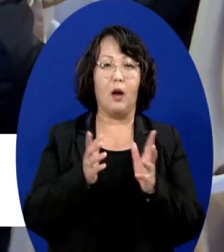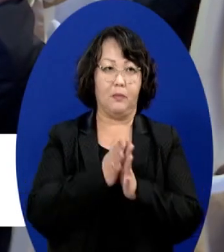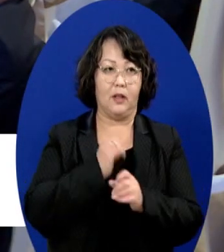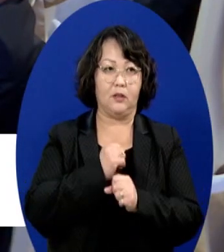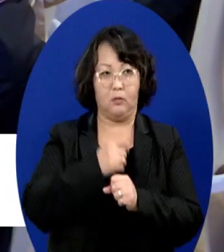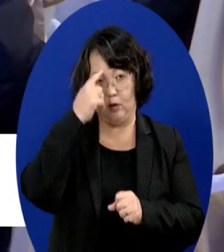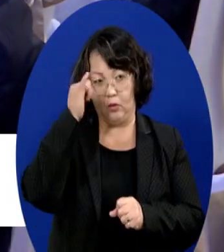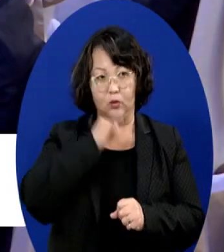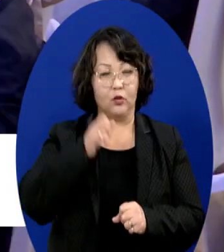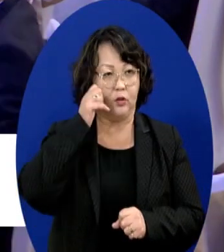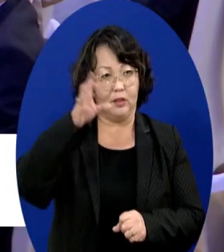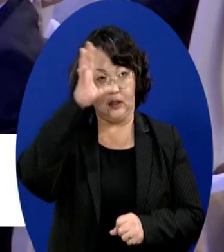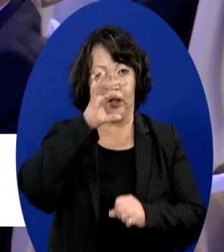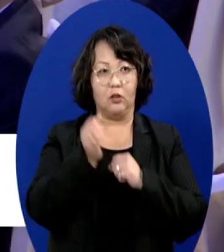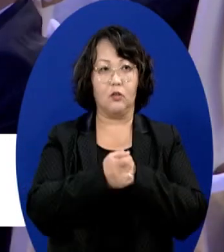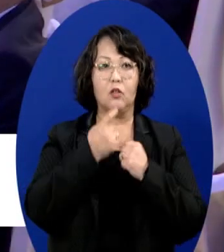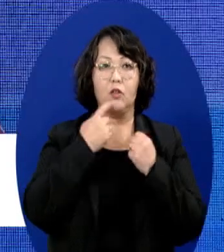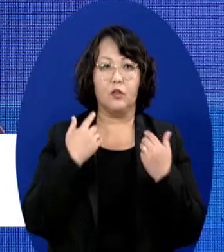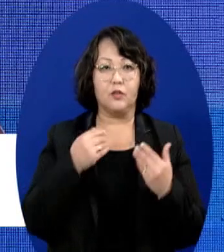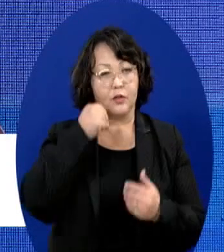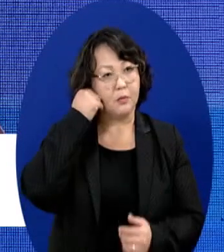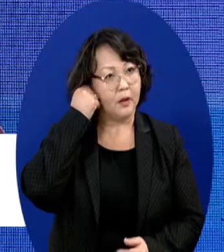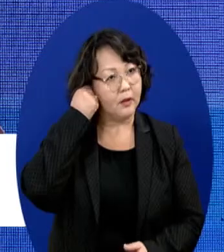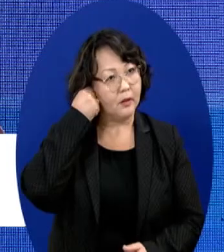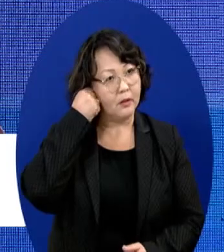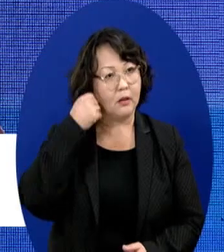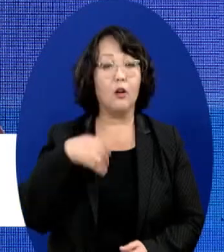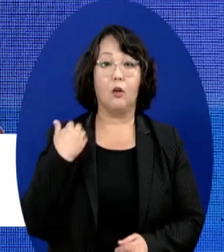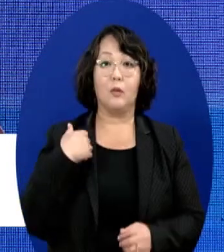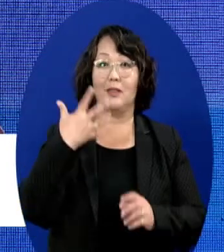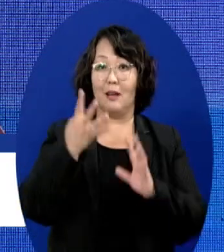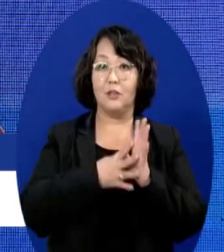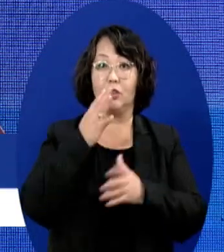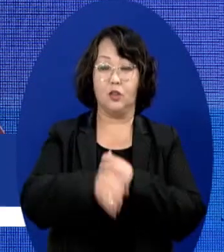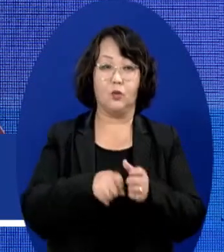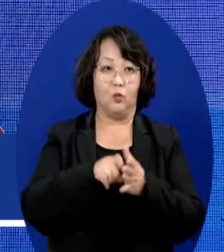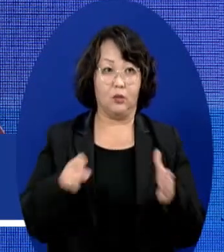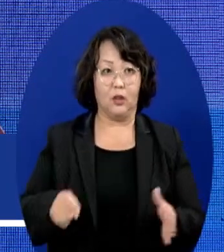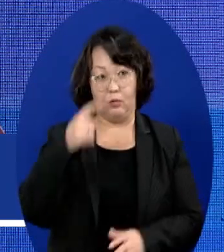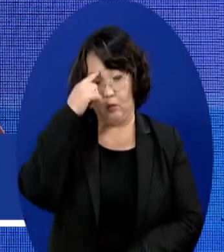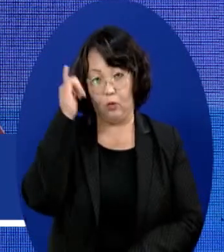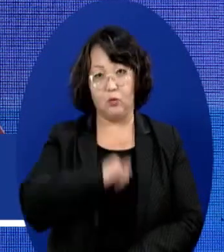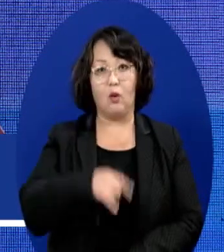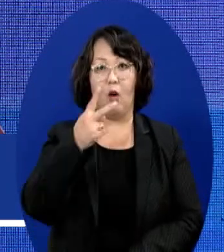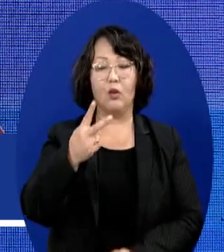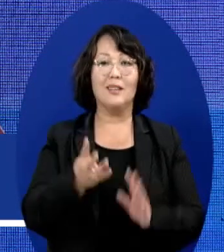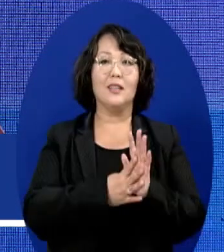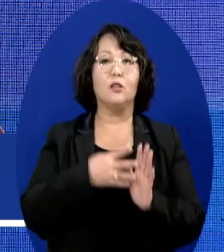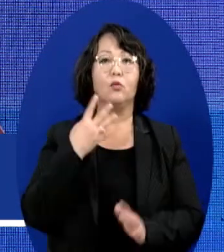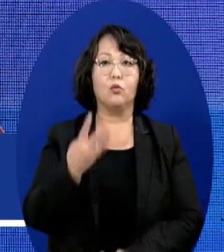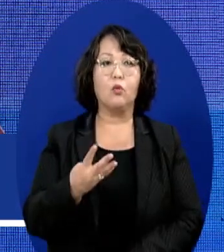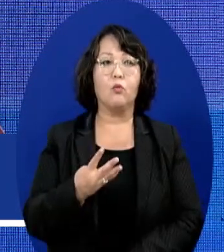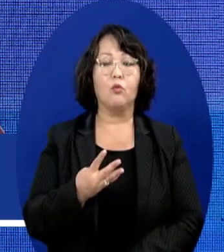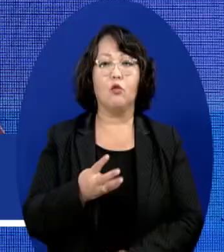байгааг Монгол улсын ерөнхий сайд онцолж байсан юм а. Өнгөрсөн 59 жилийн хугацаанд манай улс 294 олон